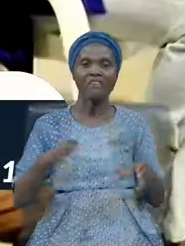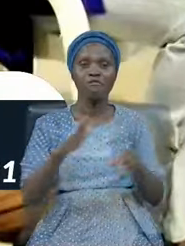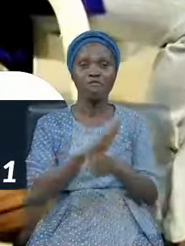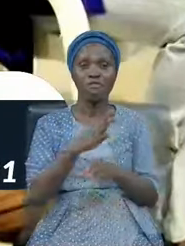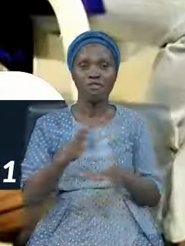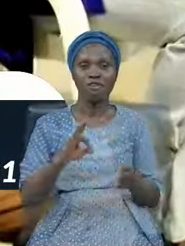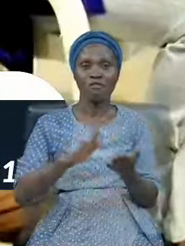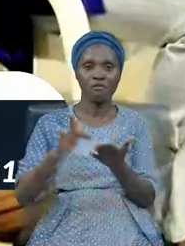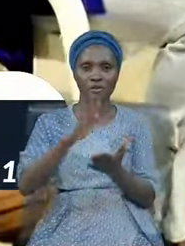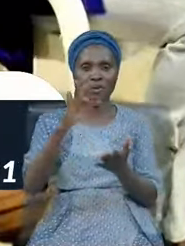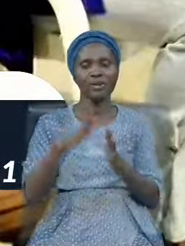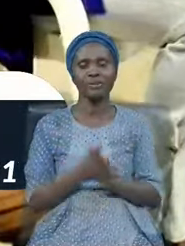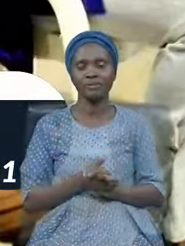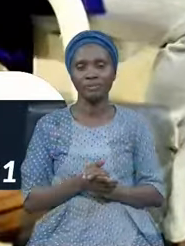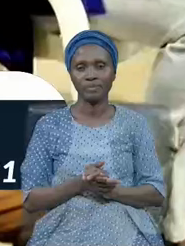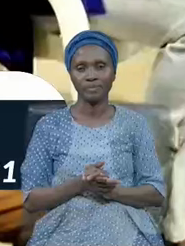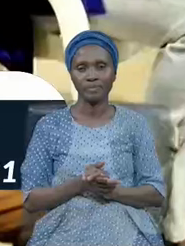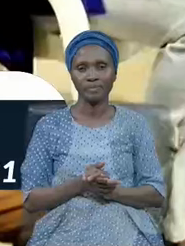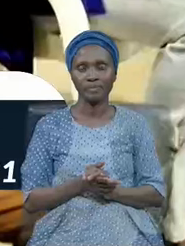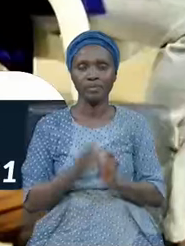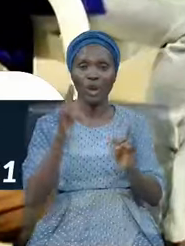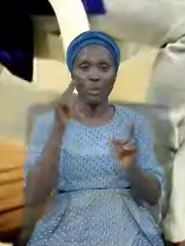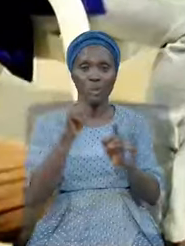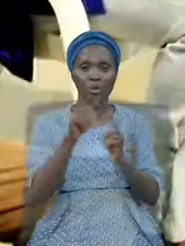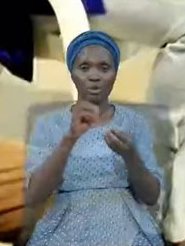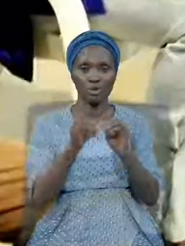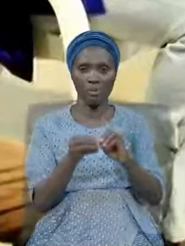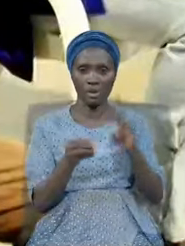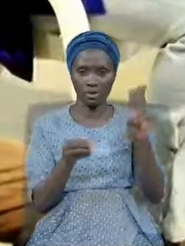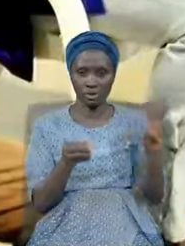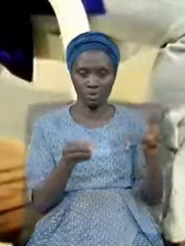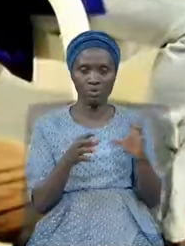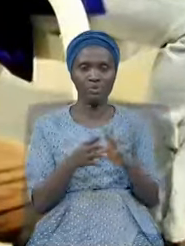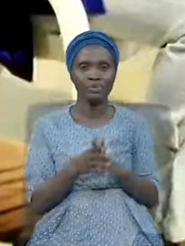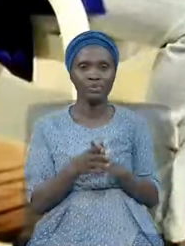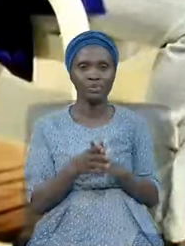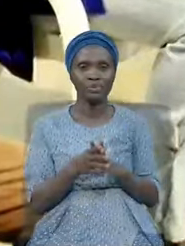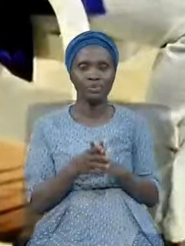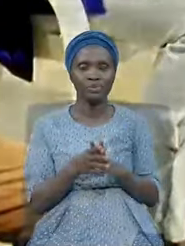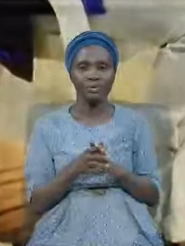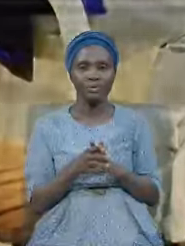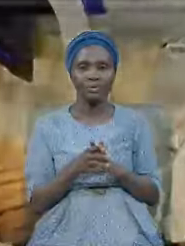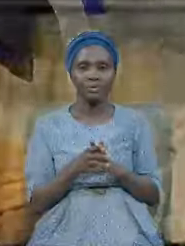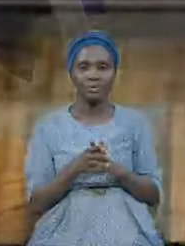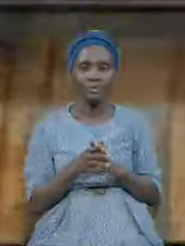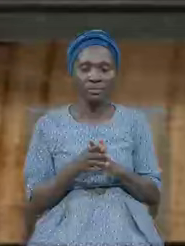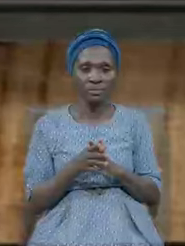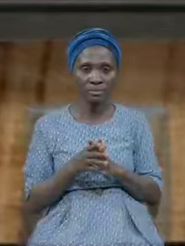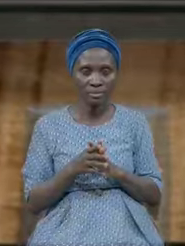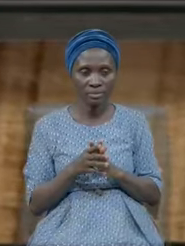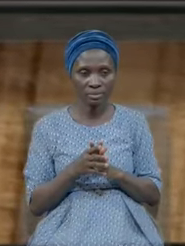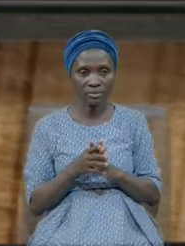glorieuse nous allons au 2è point maintenant 2è point nous allons voir la